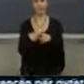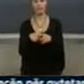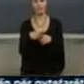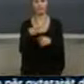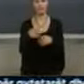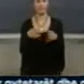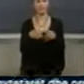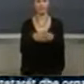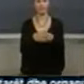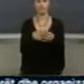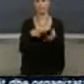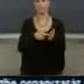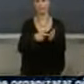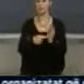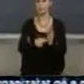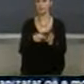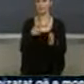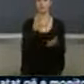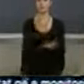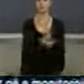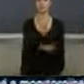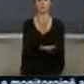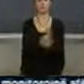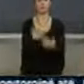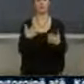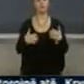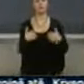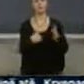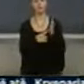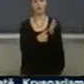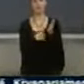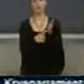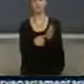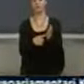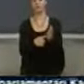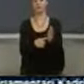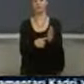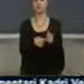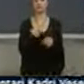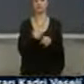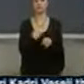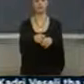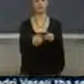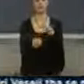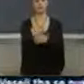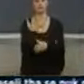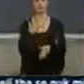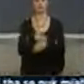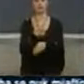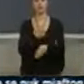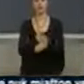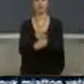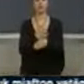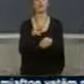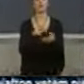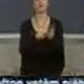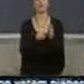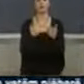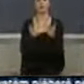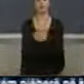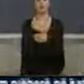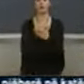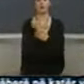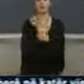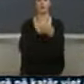parti politike vazhdimisht është angazhuar që të zhvilloj, ndimoj dhe në bështes politikat shtetrore në fushën e